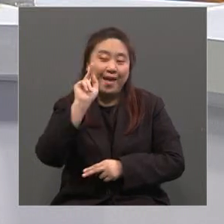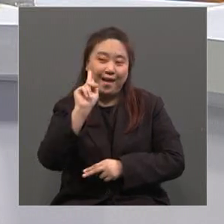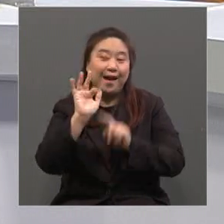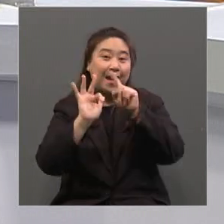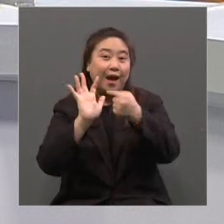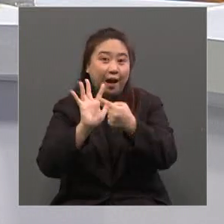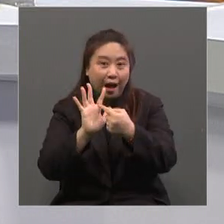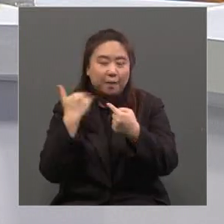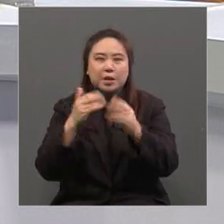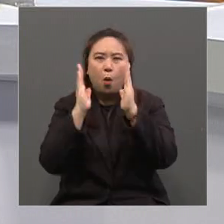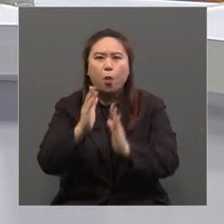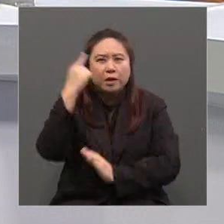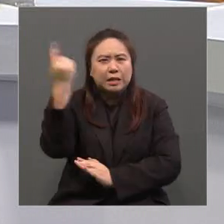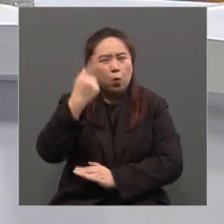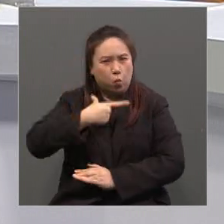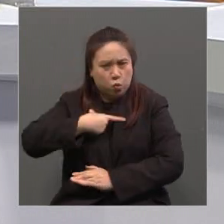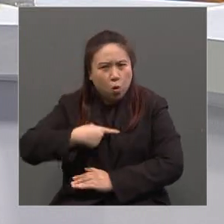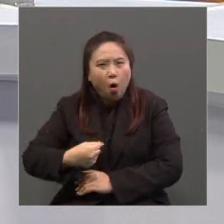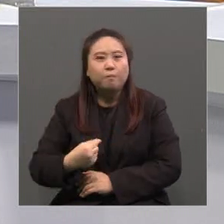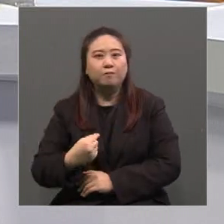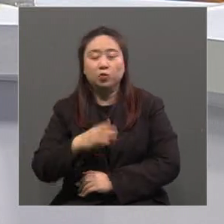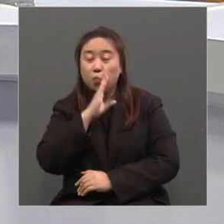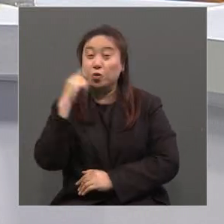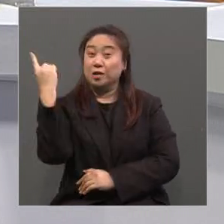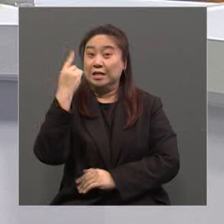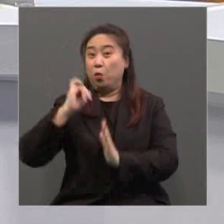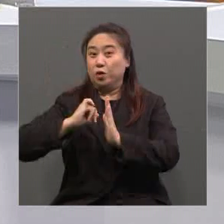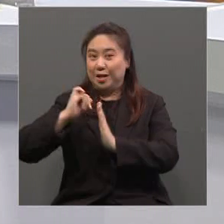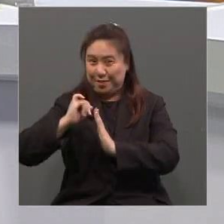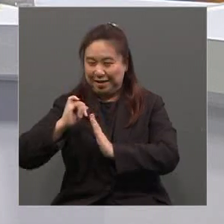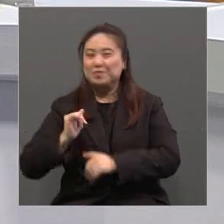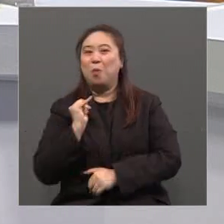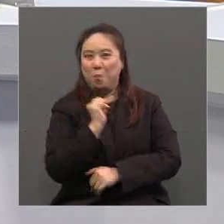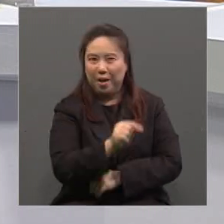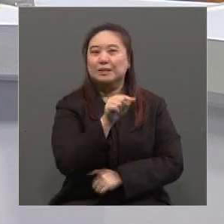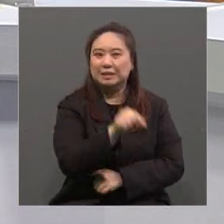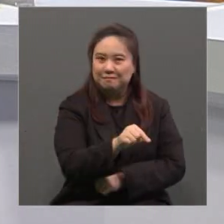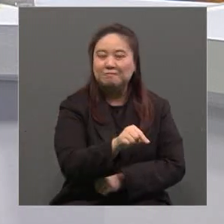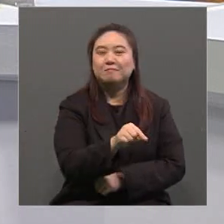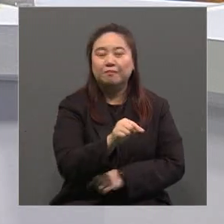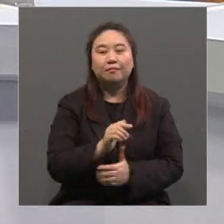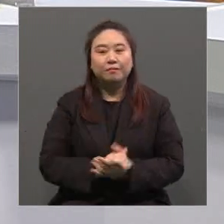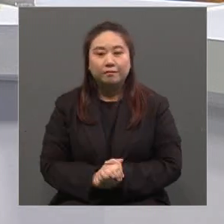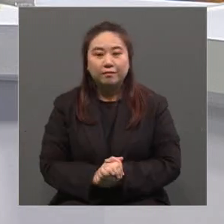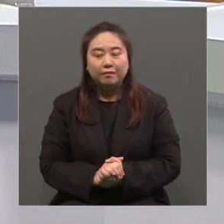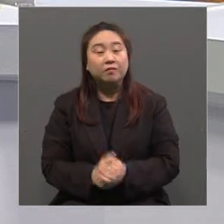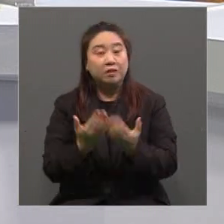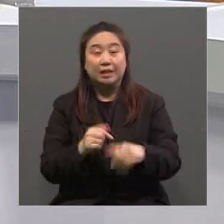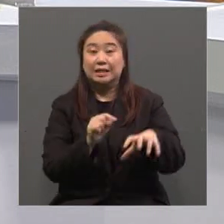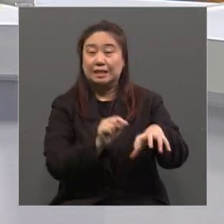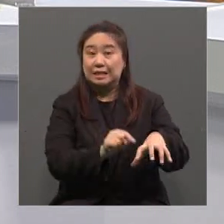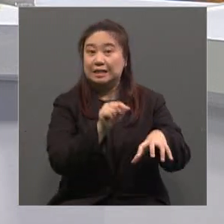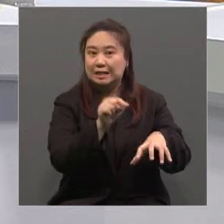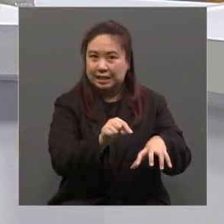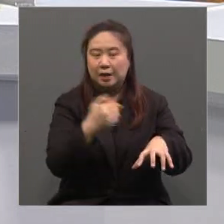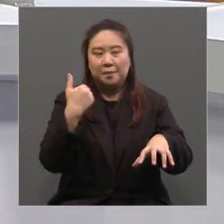ท่องเที่ยวชื่นชอบหลายคนเลยใครมาเที่ยวเชียงใหม่จะพลาดไม่ได้สำหรับคลองแม่ข่านะคะซึ่งแน่นอนในพื้นที่นี้ไม่